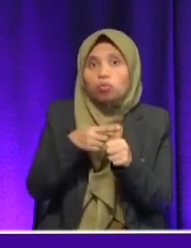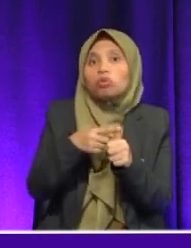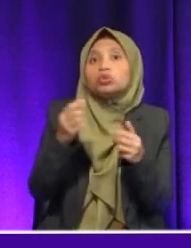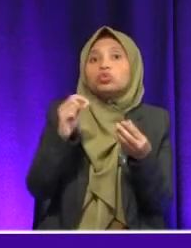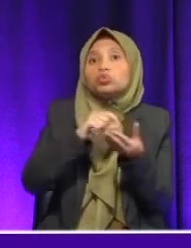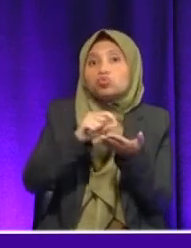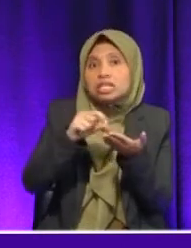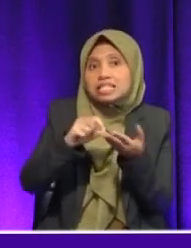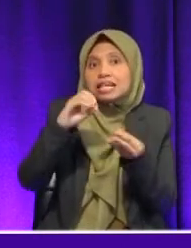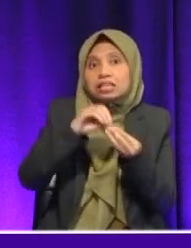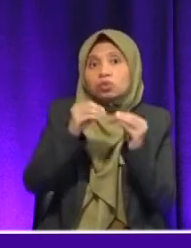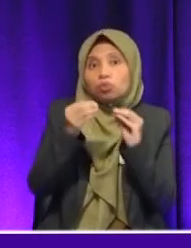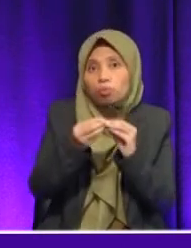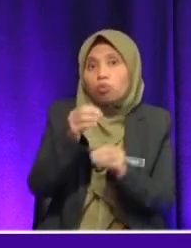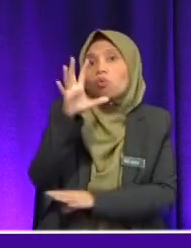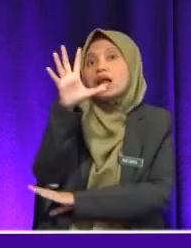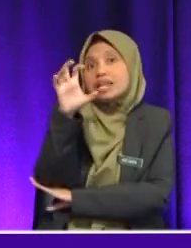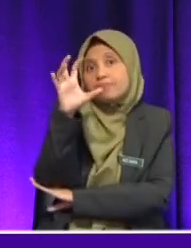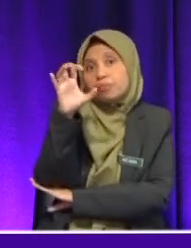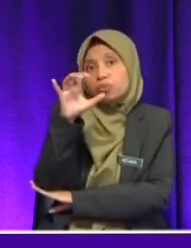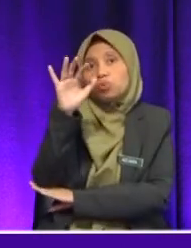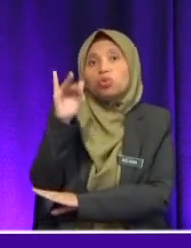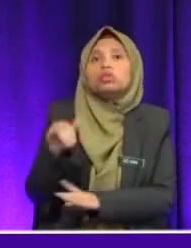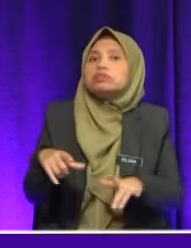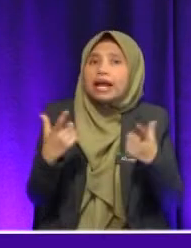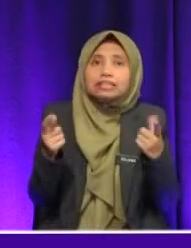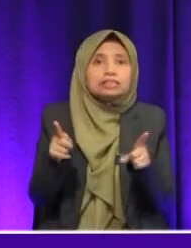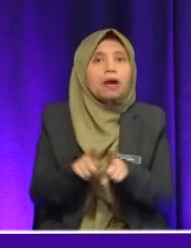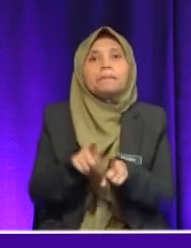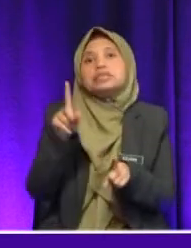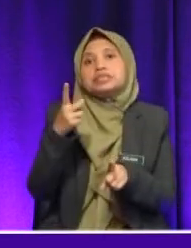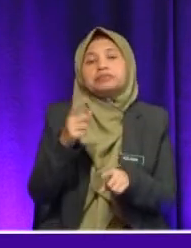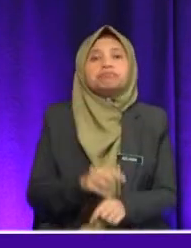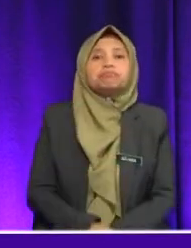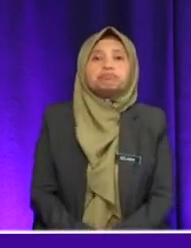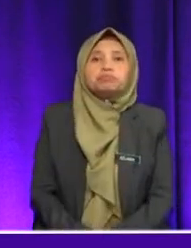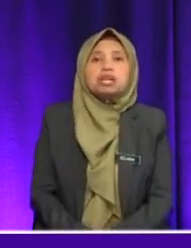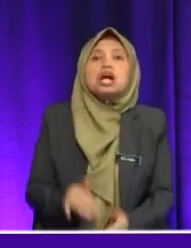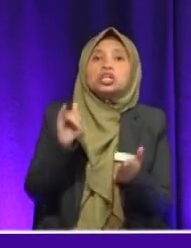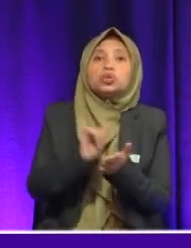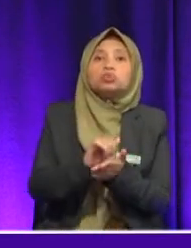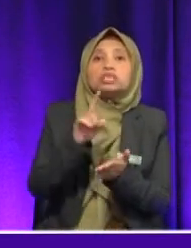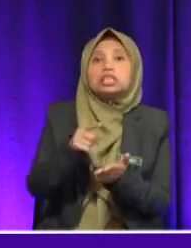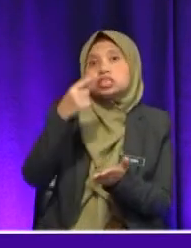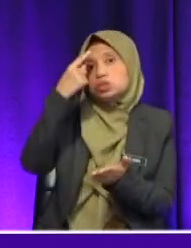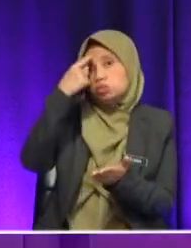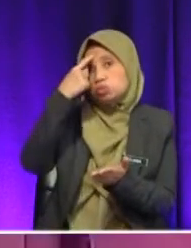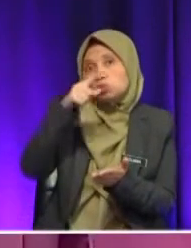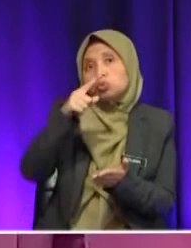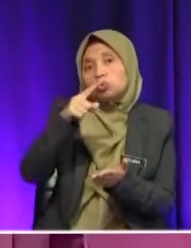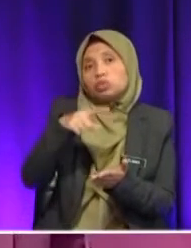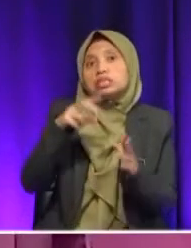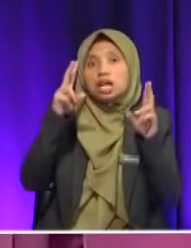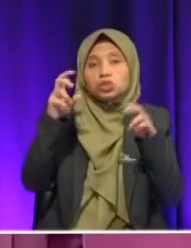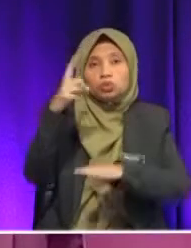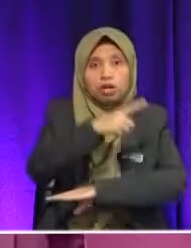nombo 50 ya lain sama Ah oke itu saja untuk kita punya